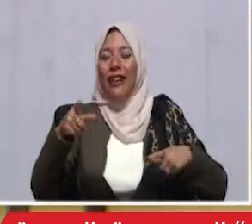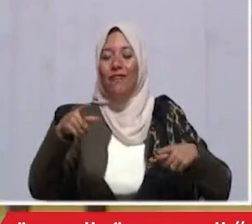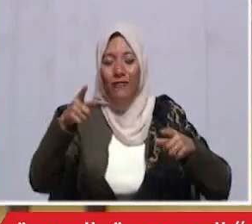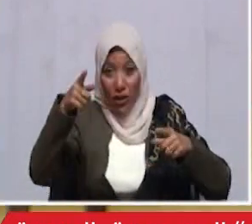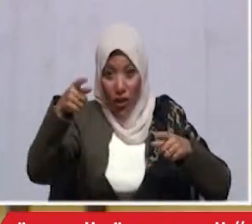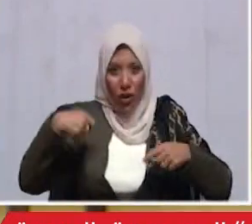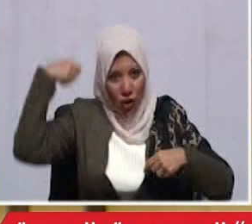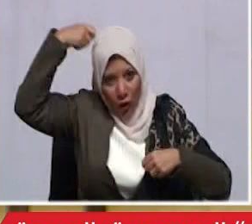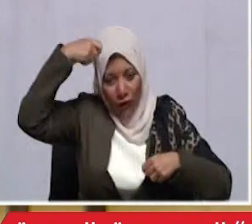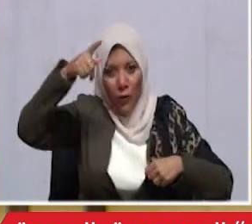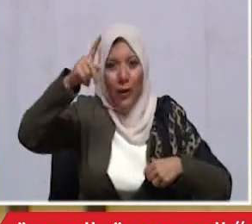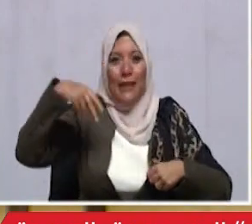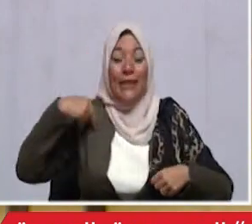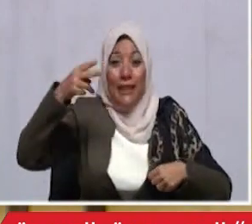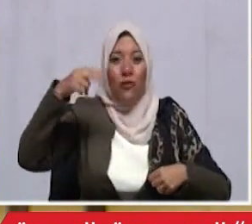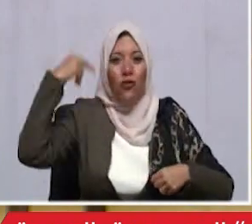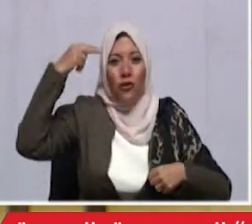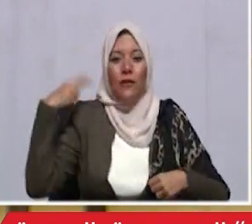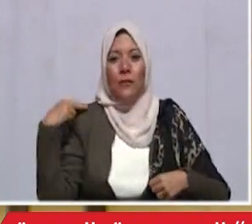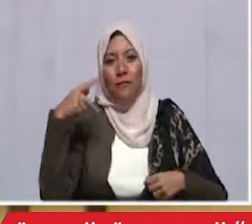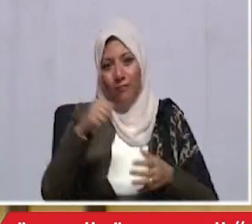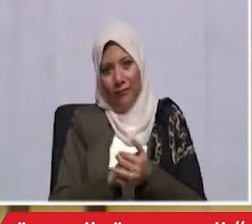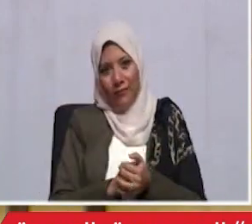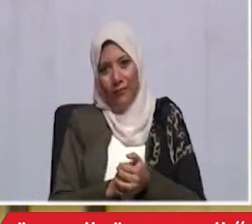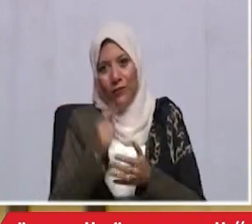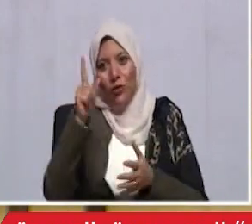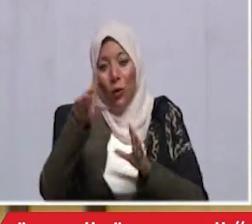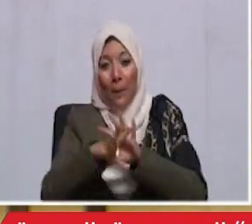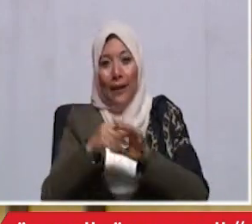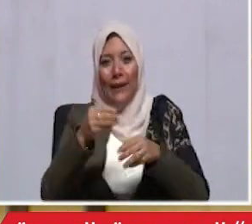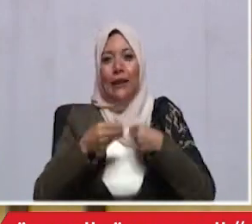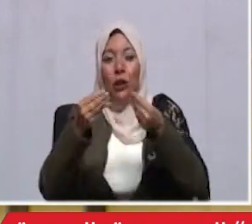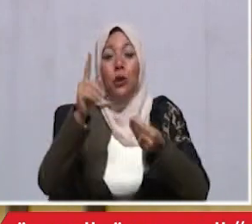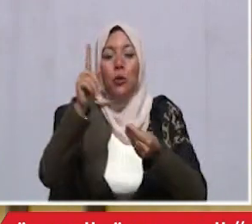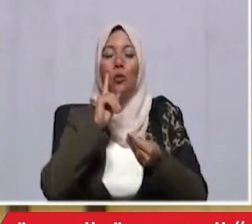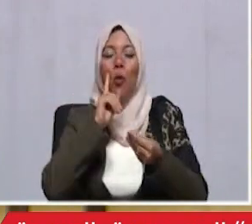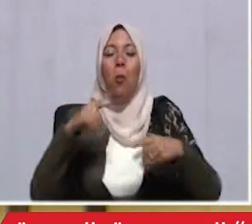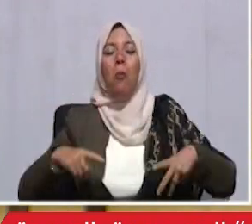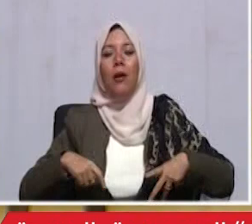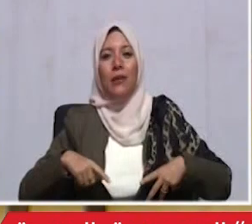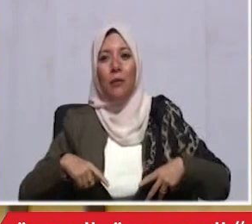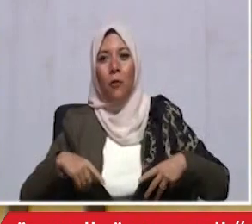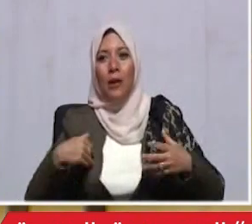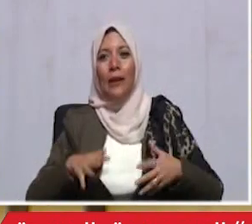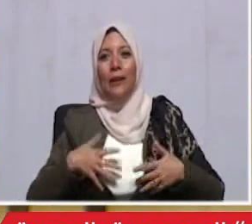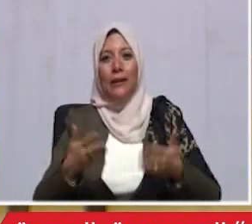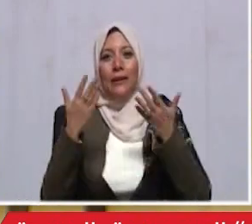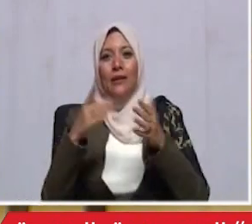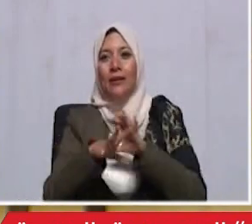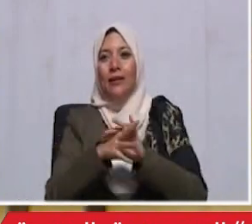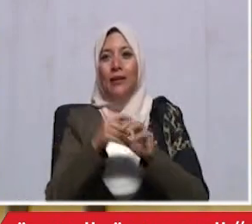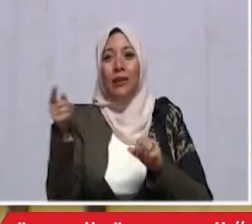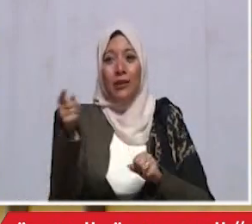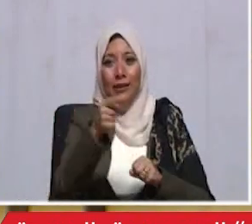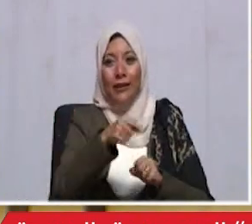لو بايديا اديها الام المثاليه، وان شاء الله نكرمها في يوم عيد الام باذن الله في ربنا البرنامج هنا ان يخليك شاء الله الله، يخليك يا رب. وادعو كمان انها تكرم كام